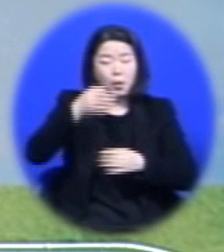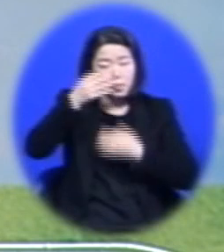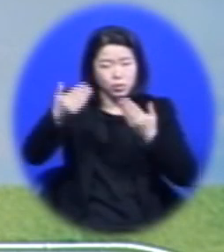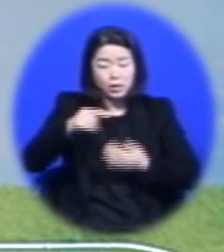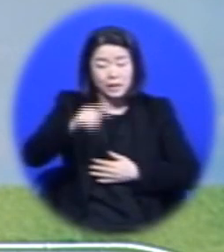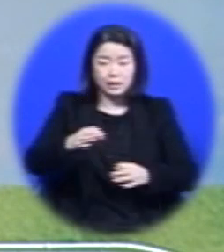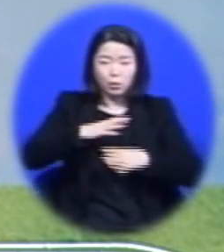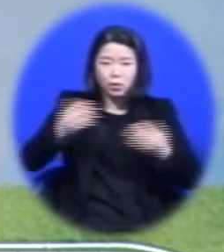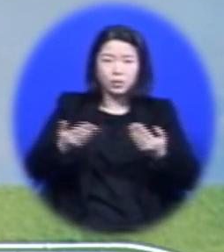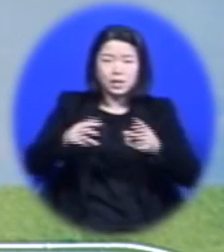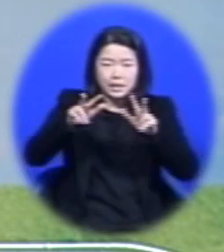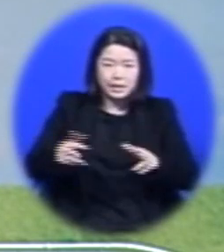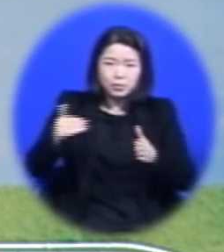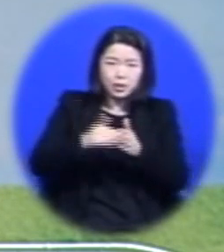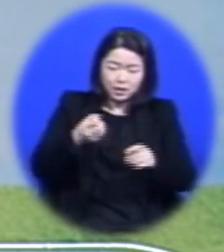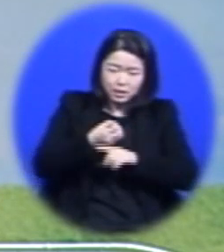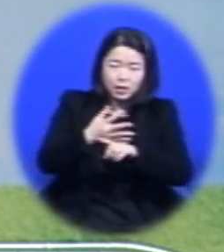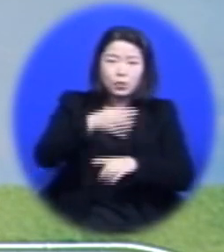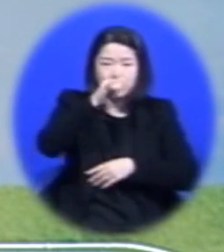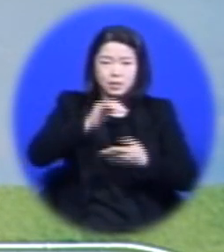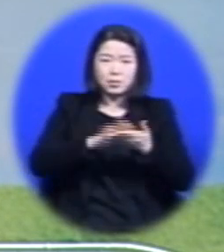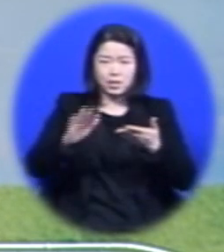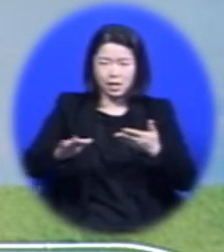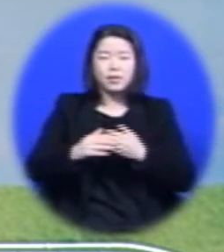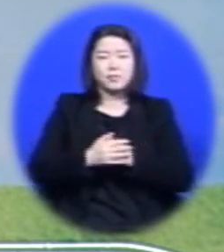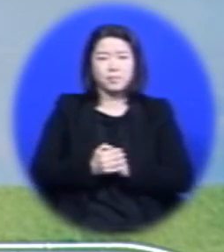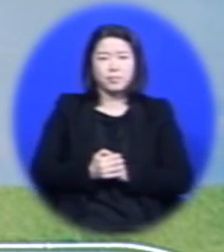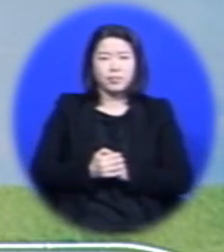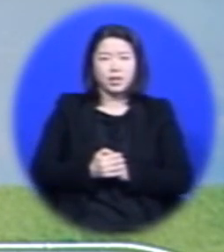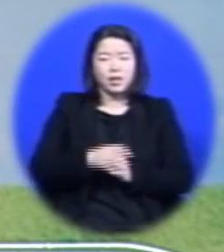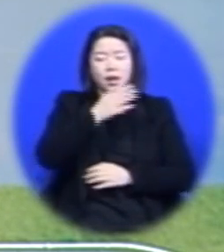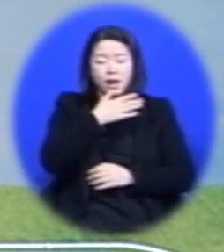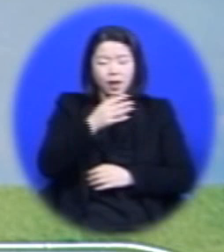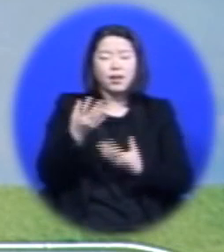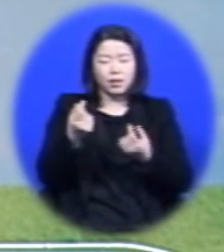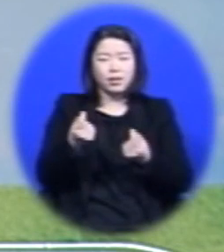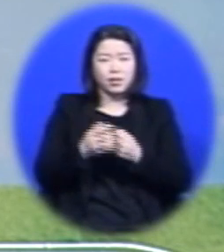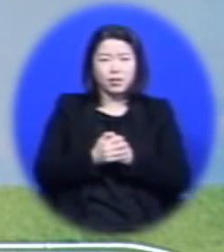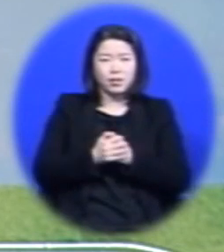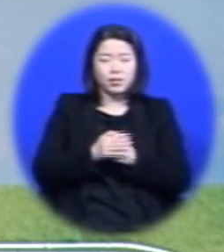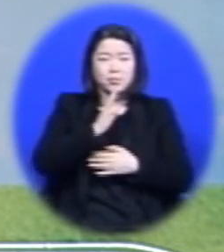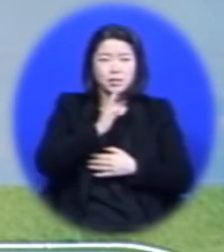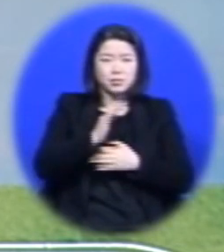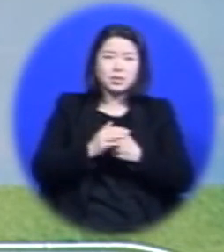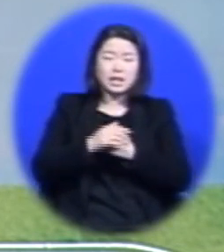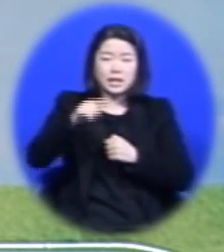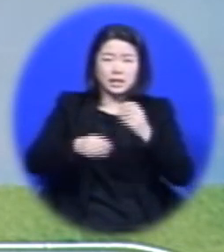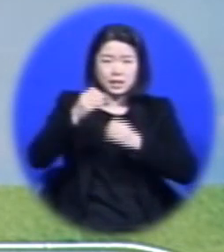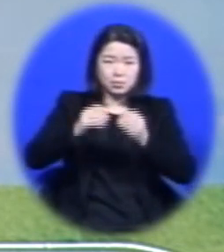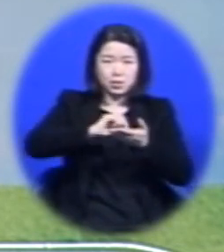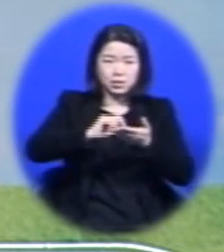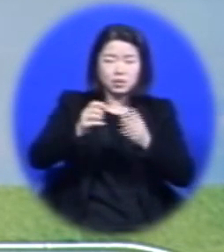일들을 내가 지금까지 전하고 있습니다 아 그래스 그랬던 거였어요 이 시편